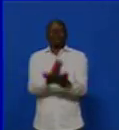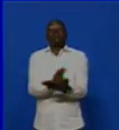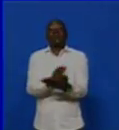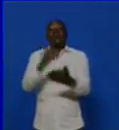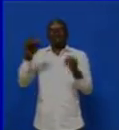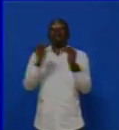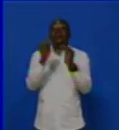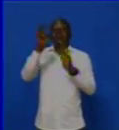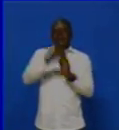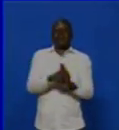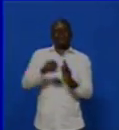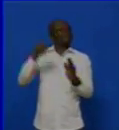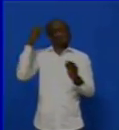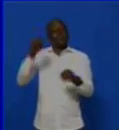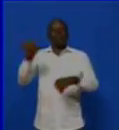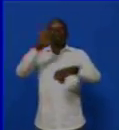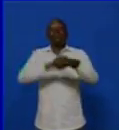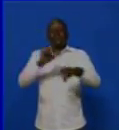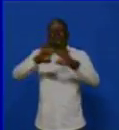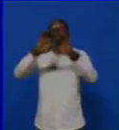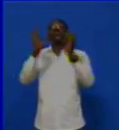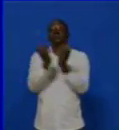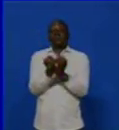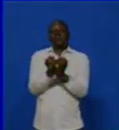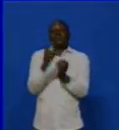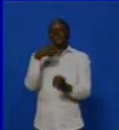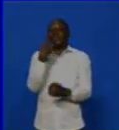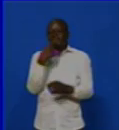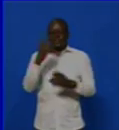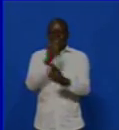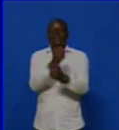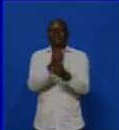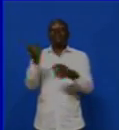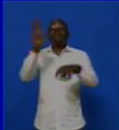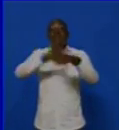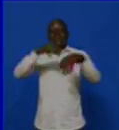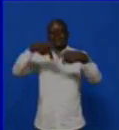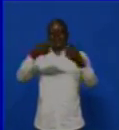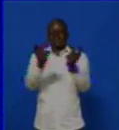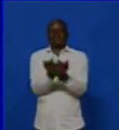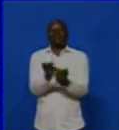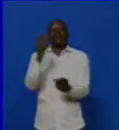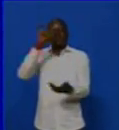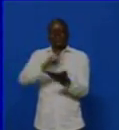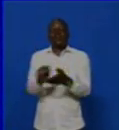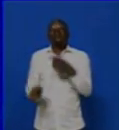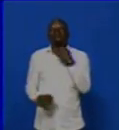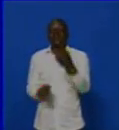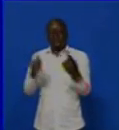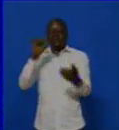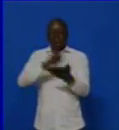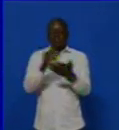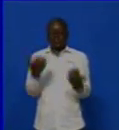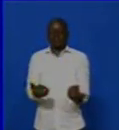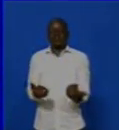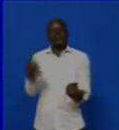par l'institution rapide d'une commission qui va donc travailler à mettre en place ce que je viens de décider tout à l'heure. Pour l'OTRAF et l'UCRB,